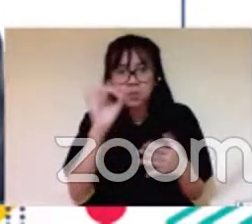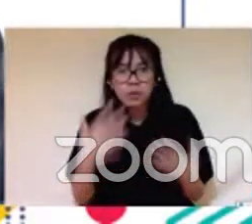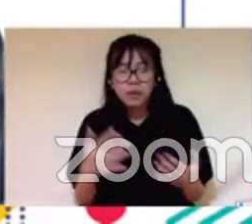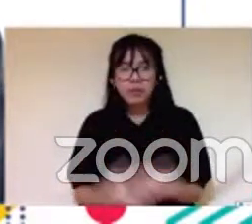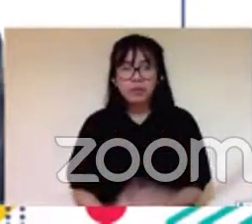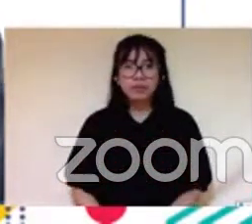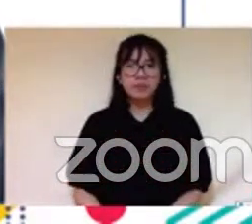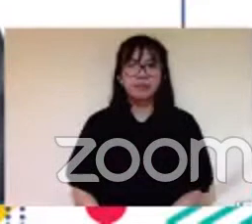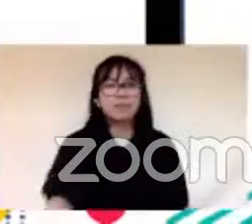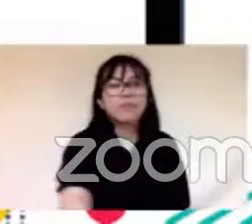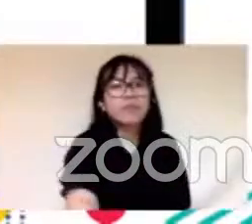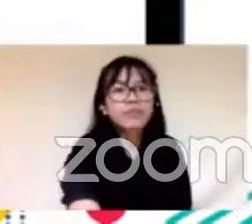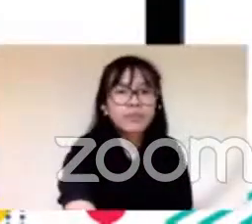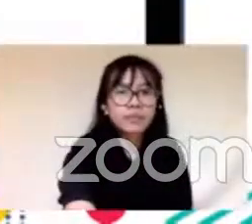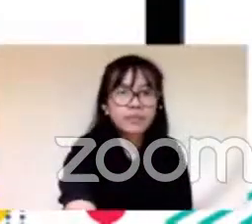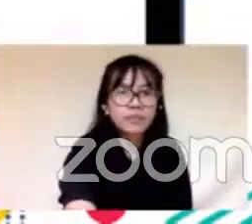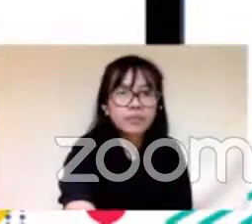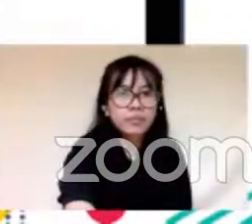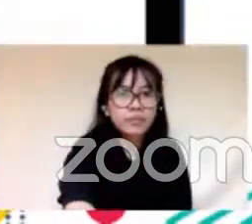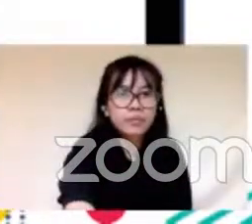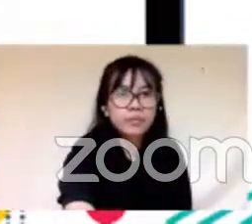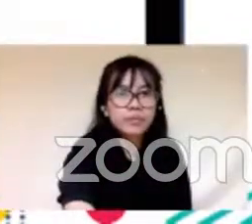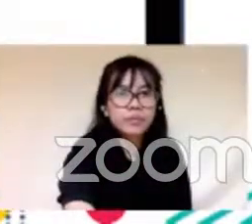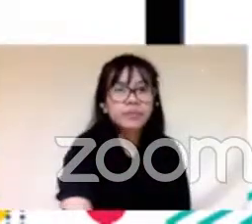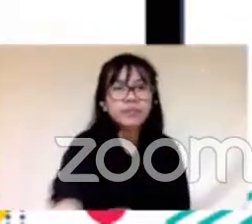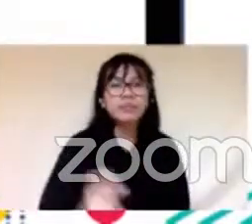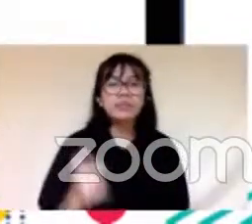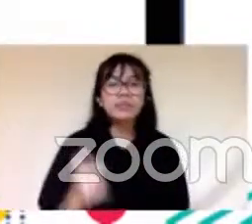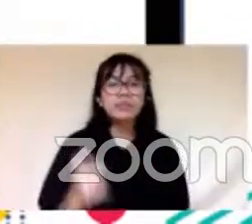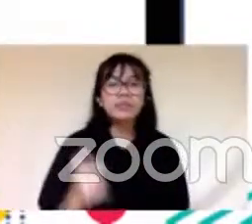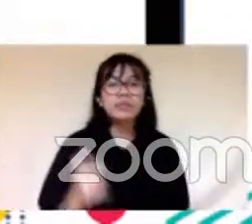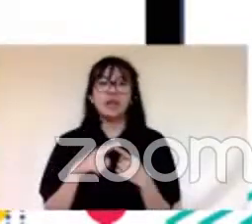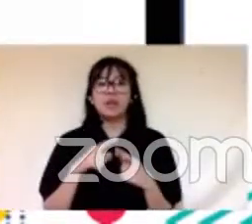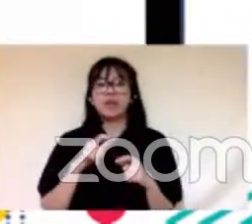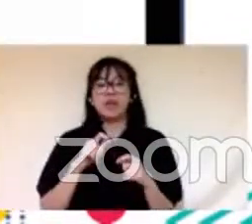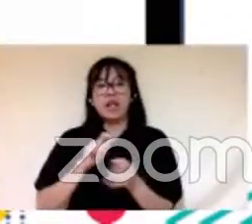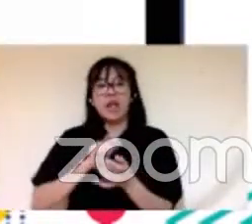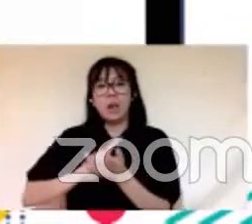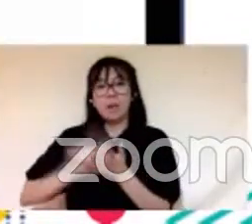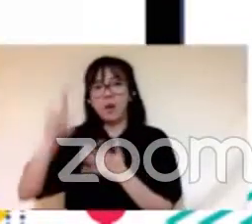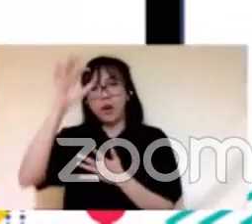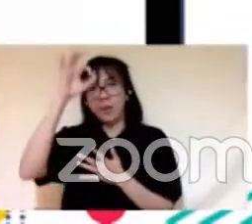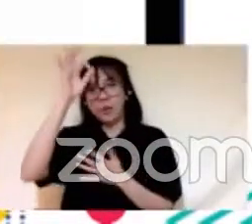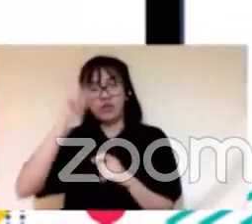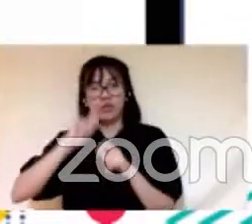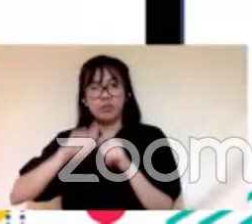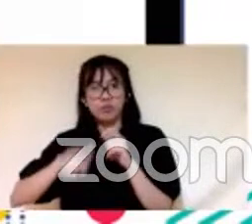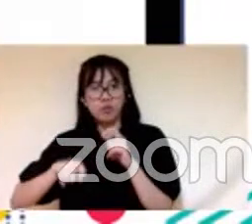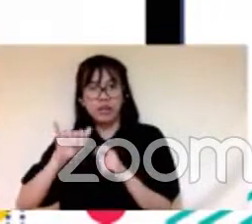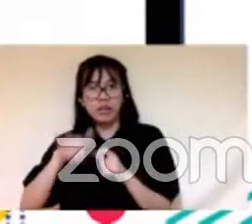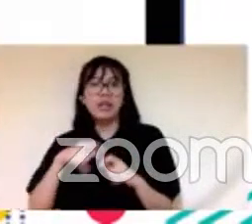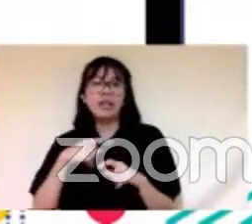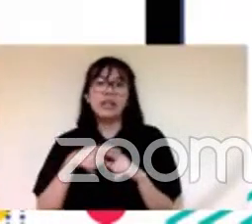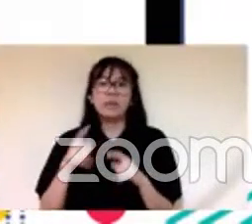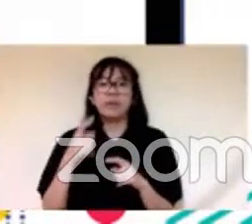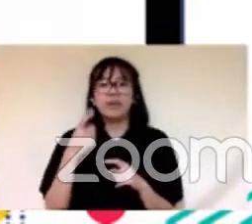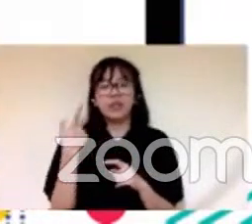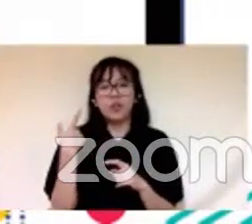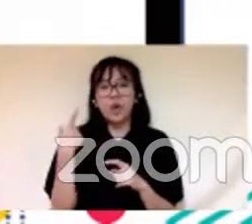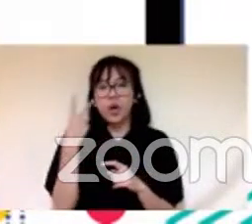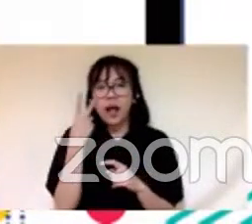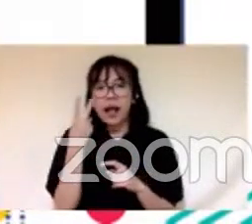Saya rasa mungkin cara paling efektif dengan membuat laporan polisi ya. Cuman barangkali mungkin begini, harus dicermati juga